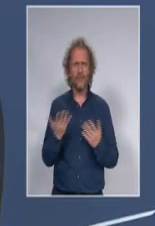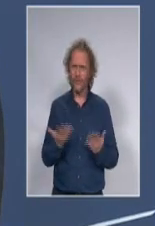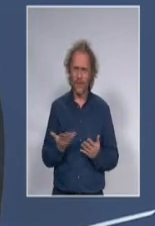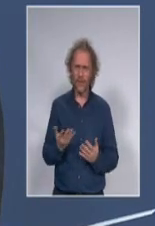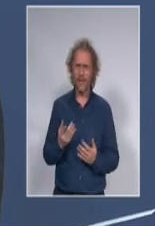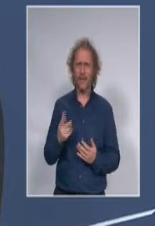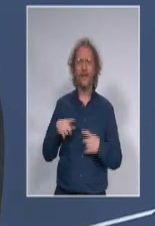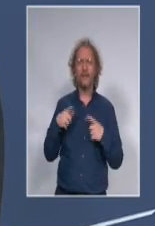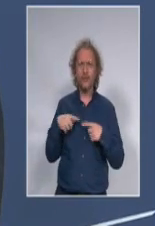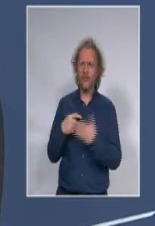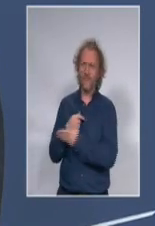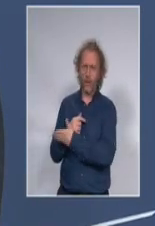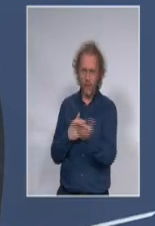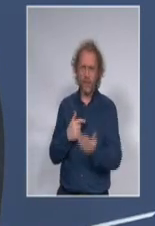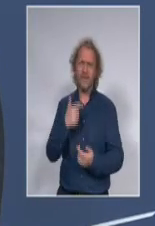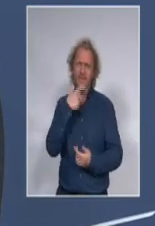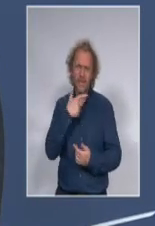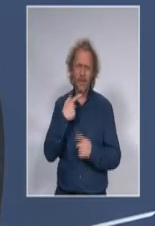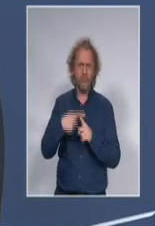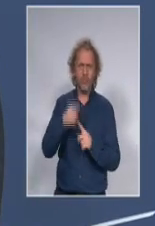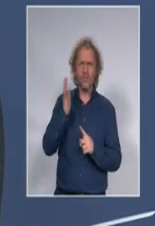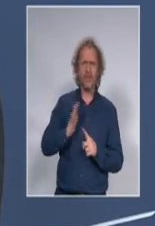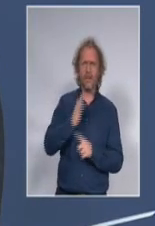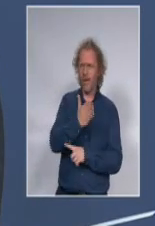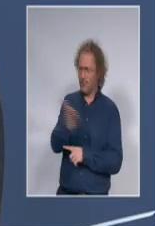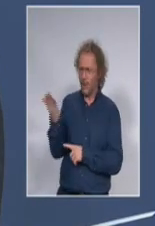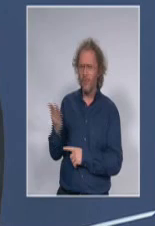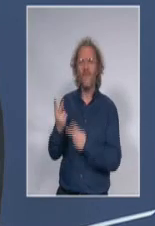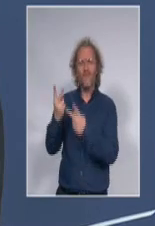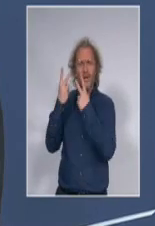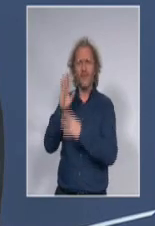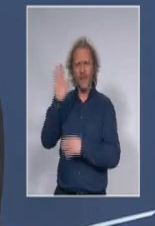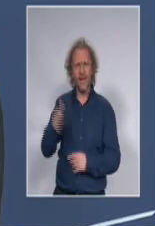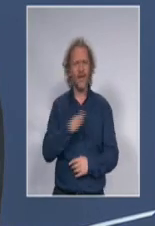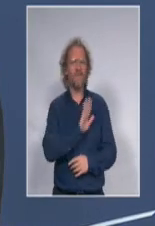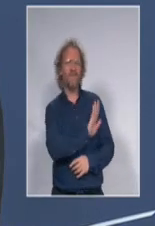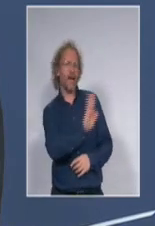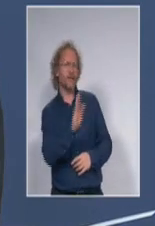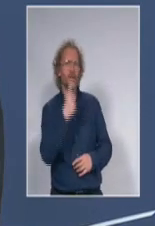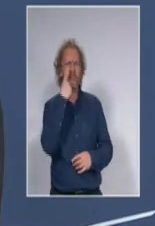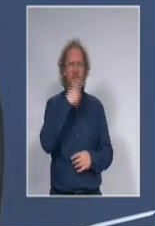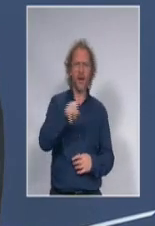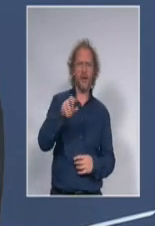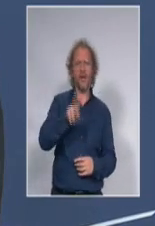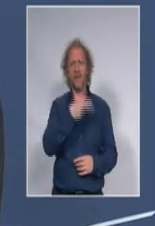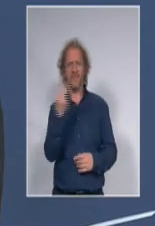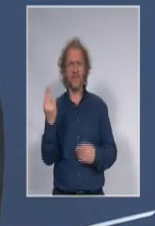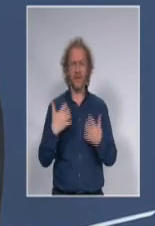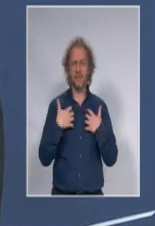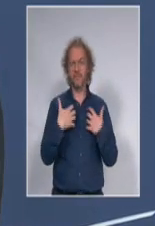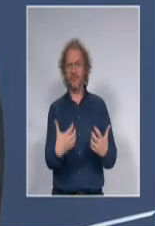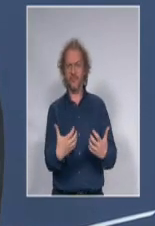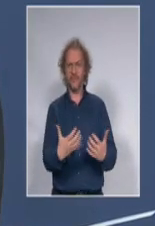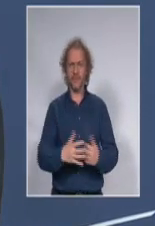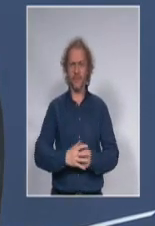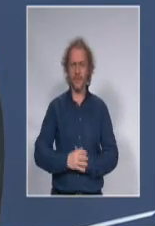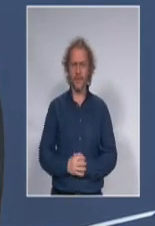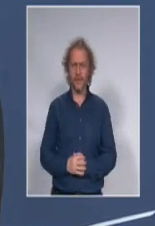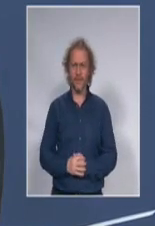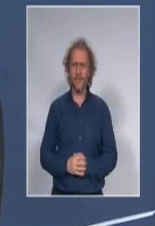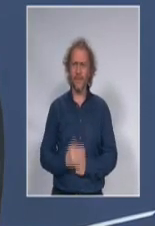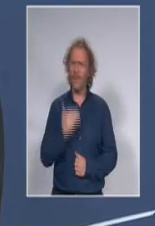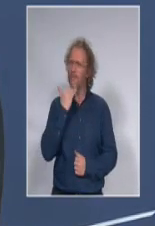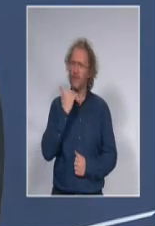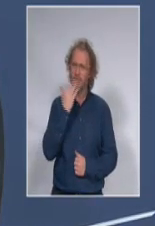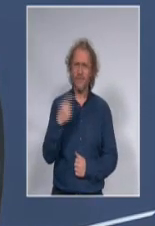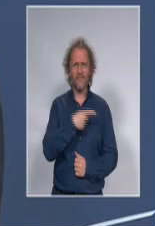drugih ljudi preči od vaših miliona i od svega drugog. I zato će svi morati da poštuju zakon.